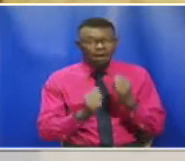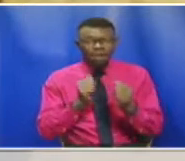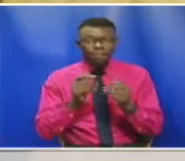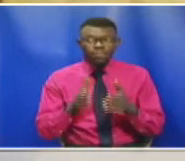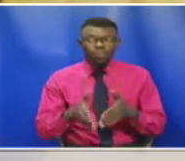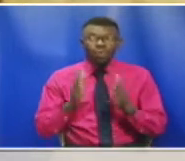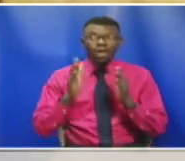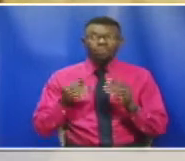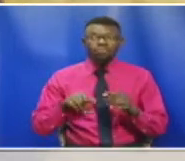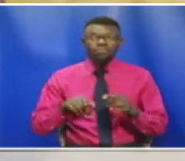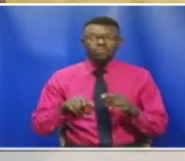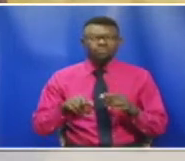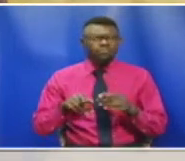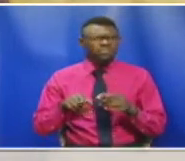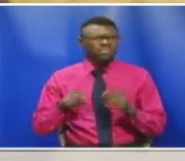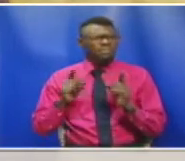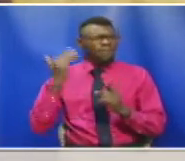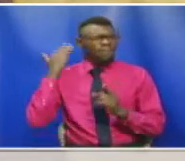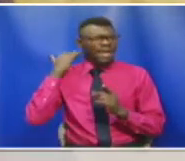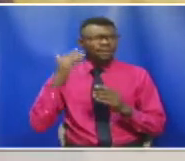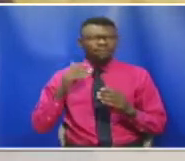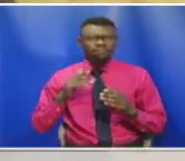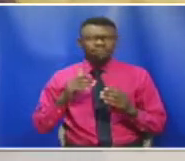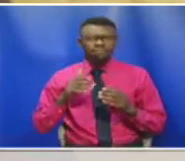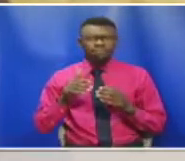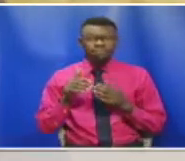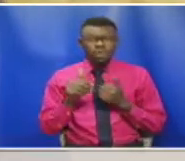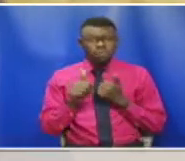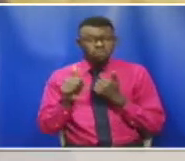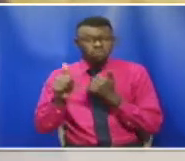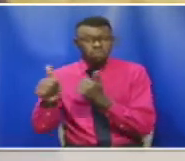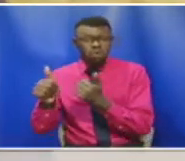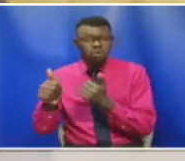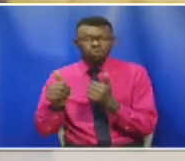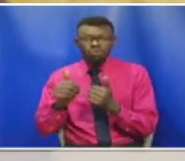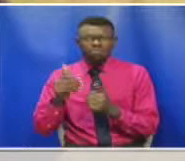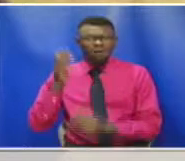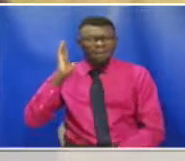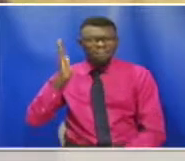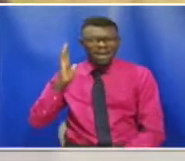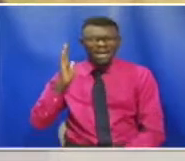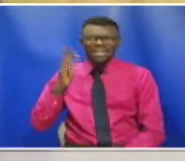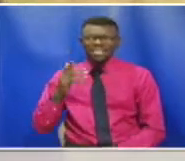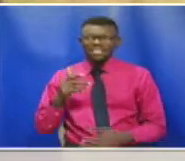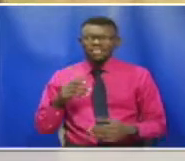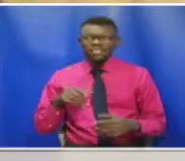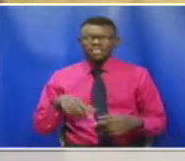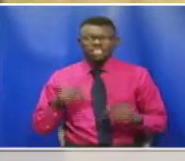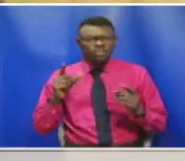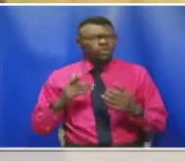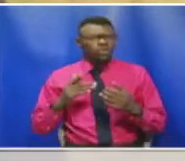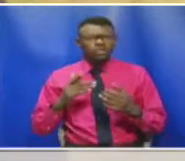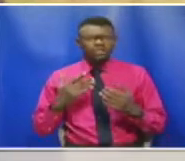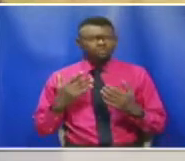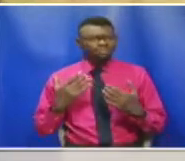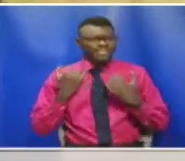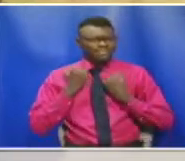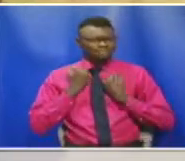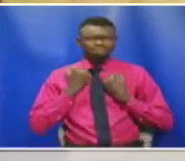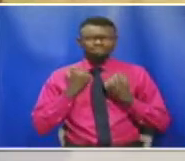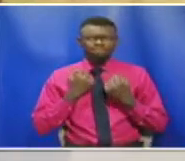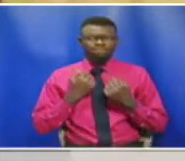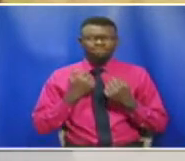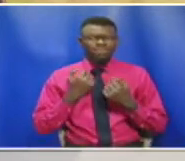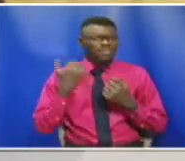alikuwa anakimbia na panga na kakijiti kidogo hivi. Akaanza tu kunikatakata,